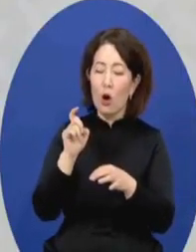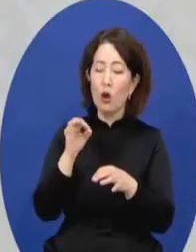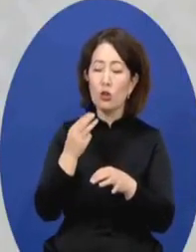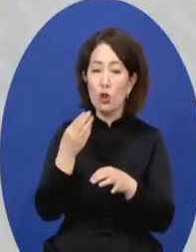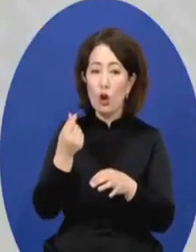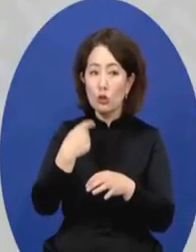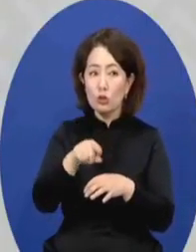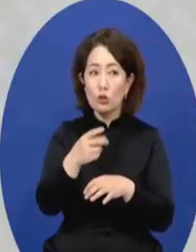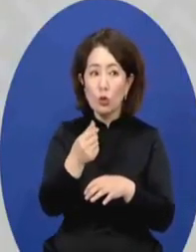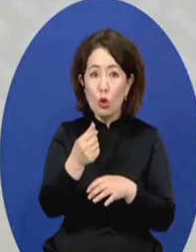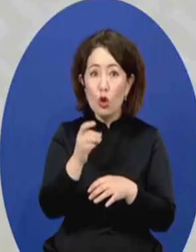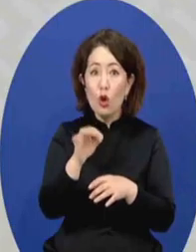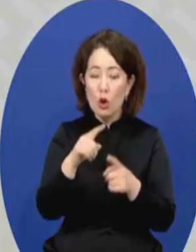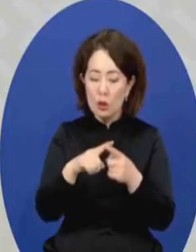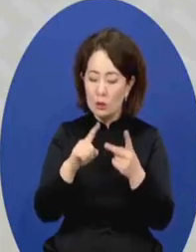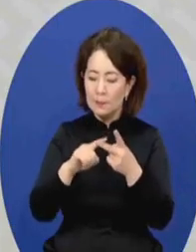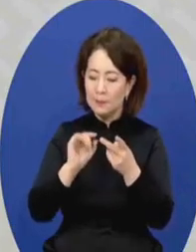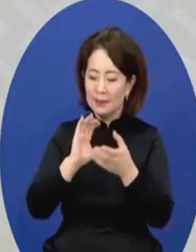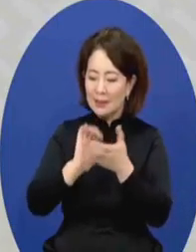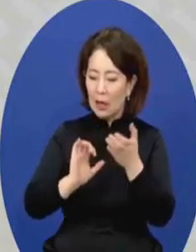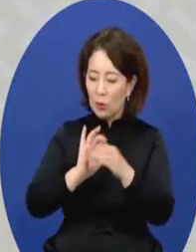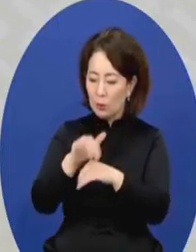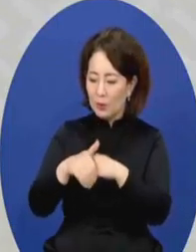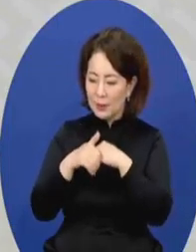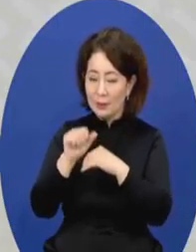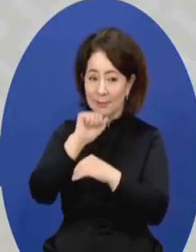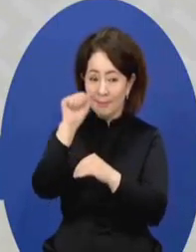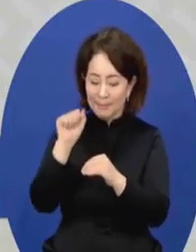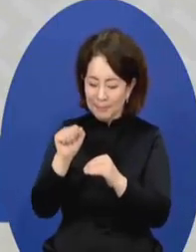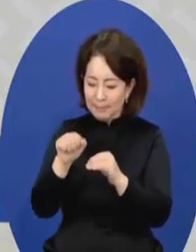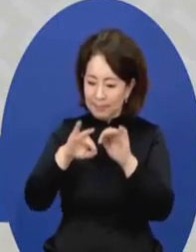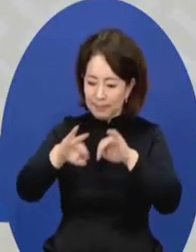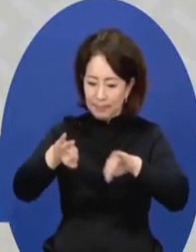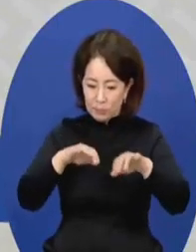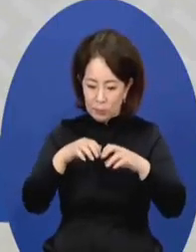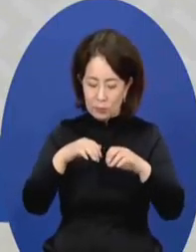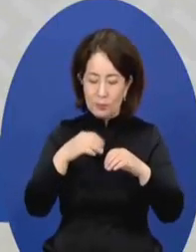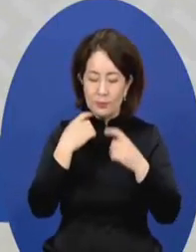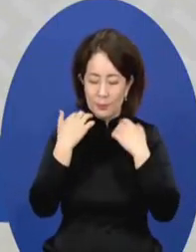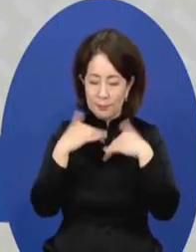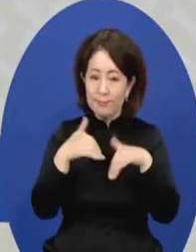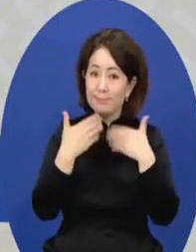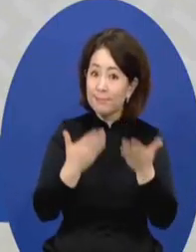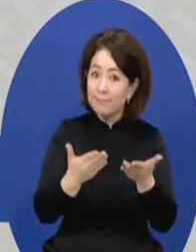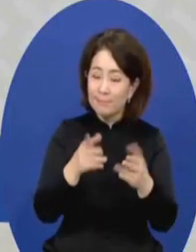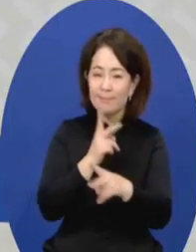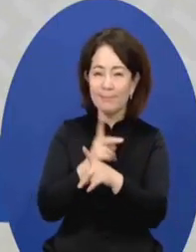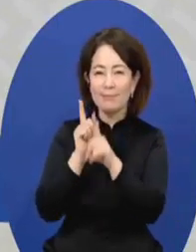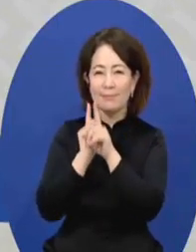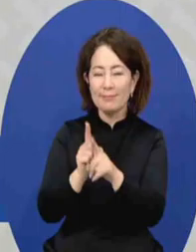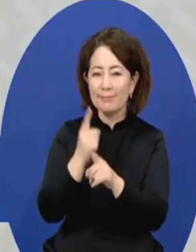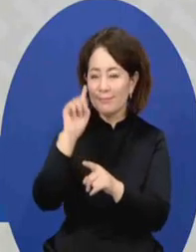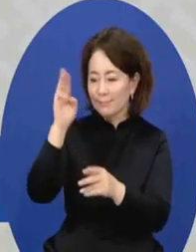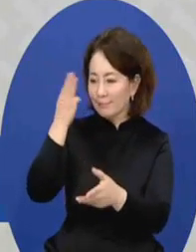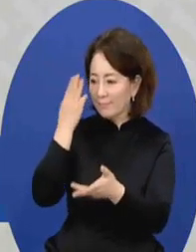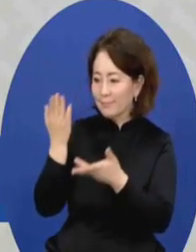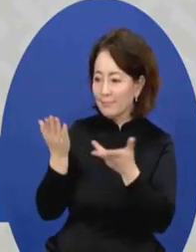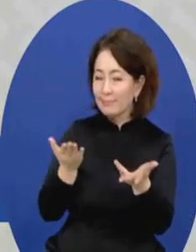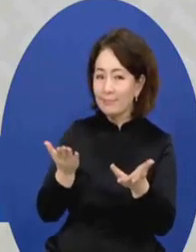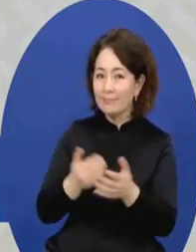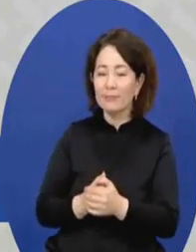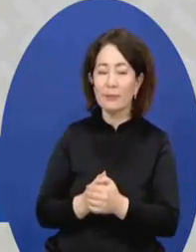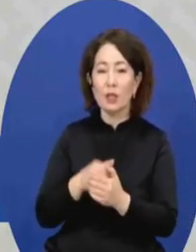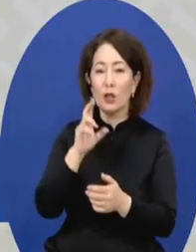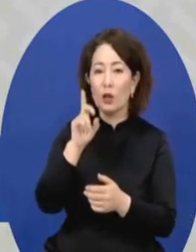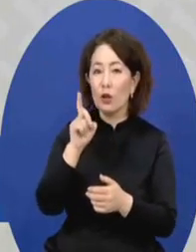гэдэг зүйлүүдийг за мөн дээрээс нь санхүүгийн бие даасан асуудлууд бол тусгайлан зааж өгсөн. За хуулийн хүрээнд нэг одоо тодорхой болгосон зүйл маань бол